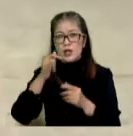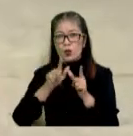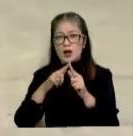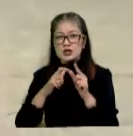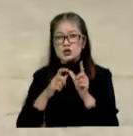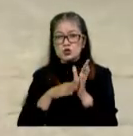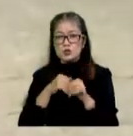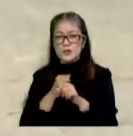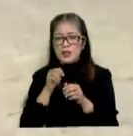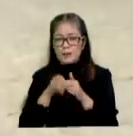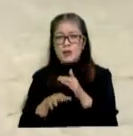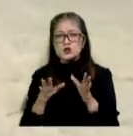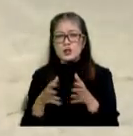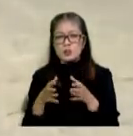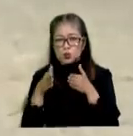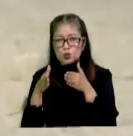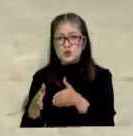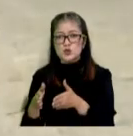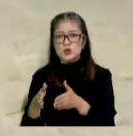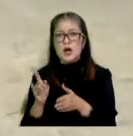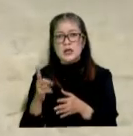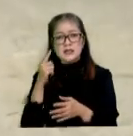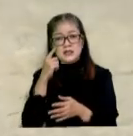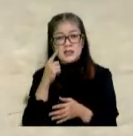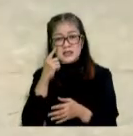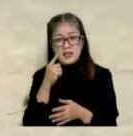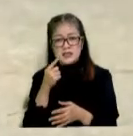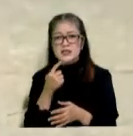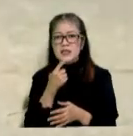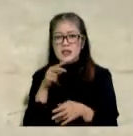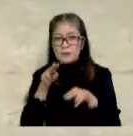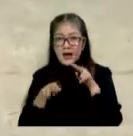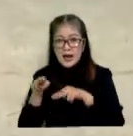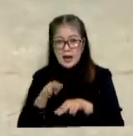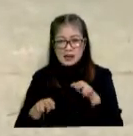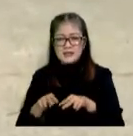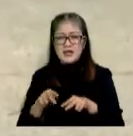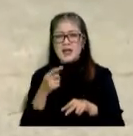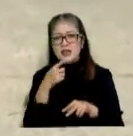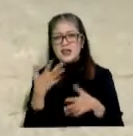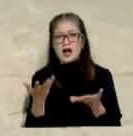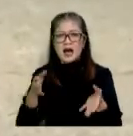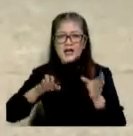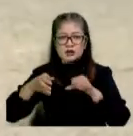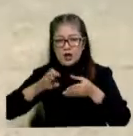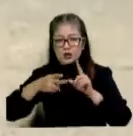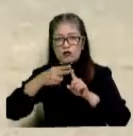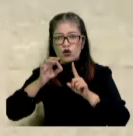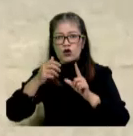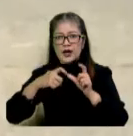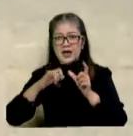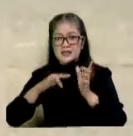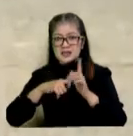Bareskrim. Pemeriksaan juga dilakukan terhadap sejumlah saksi dan juga menganalisa kembali hasil laboratorium forensik. Kadiv Humas